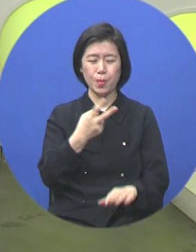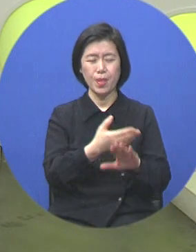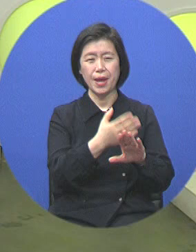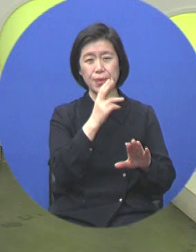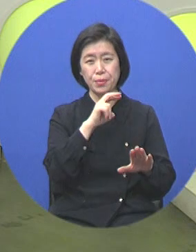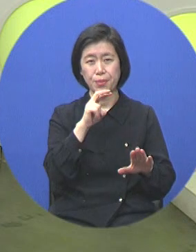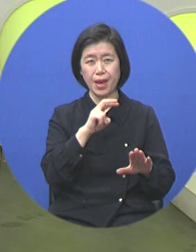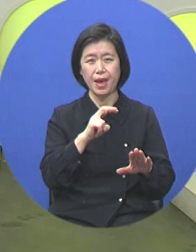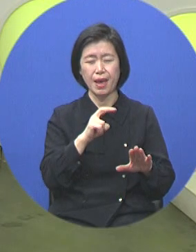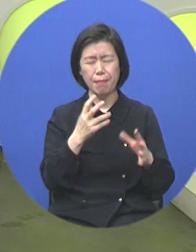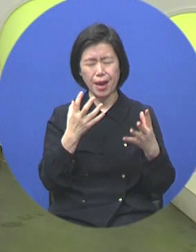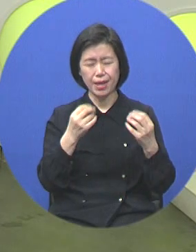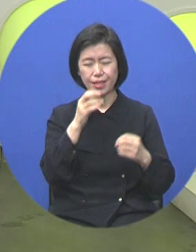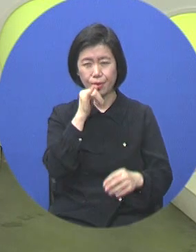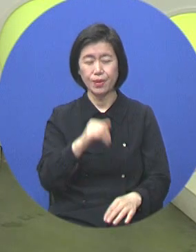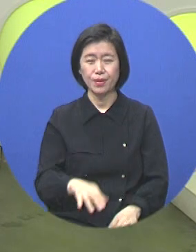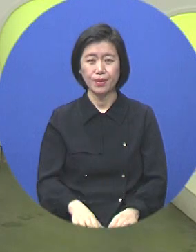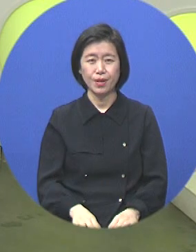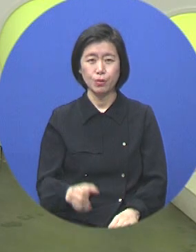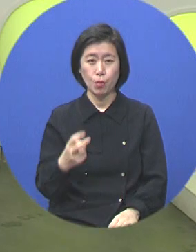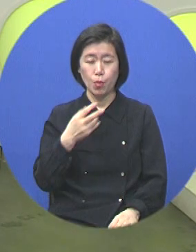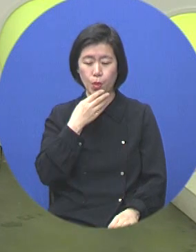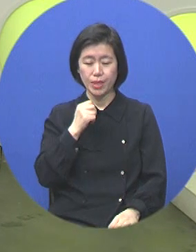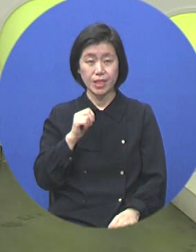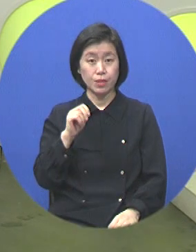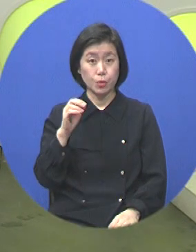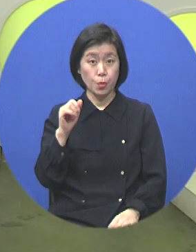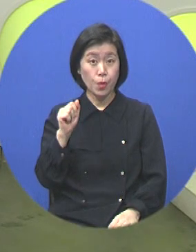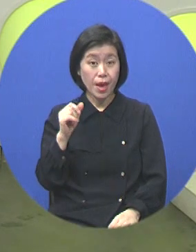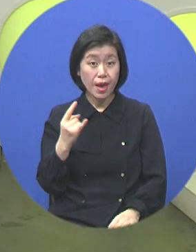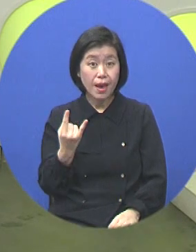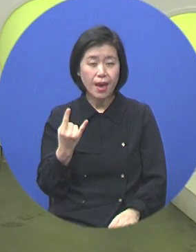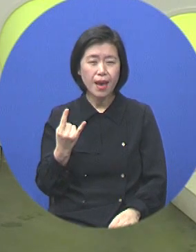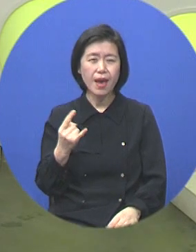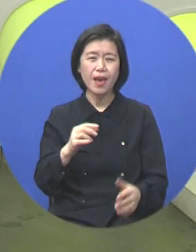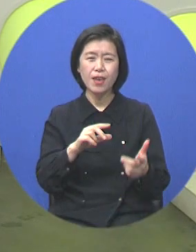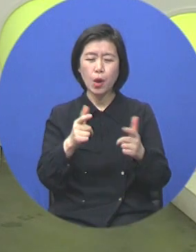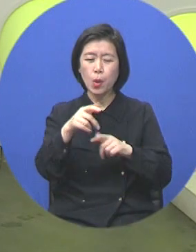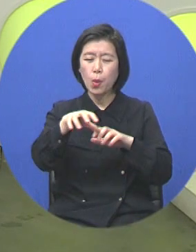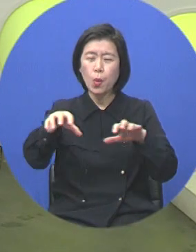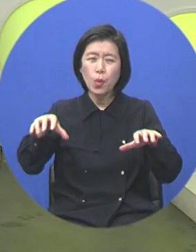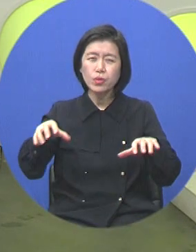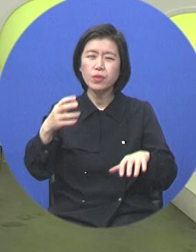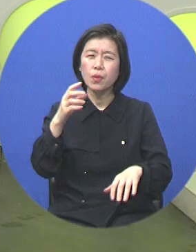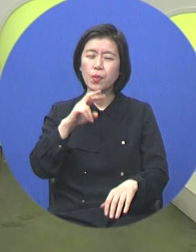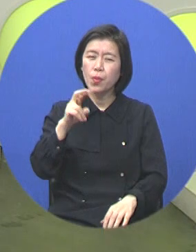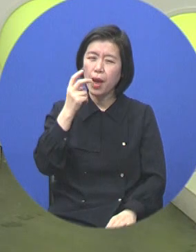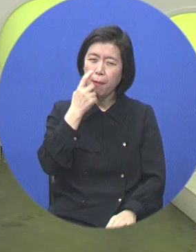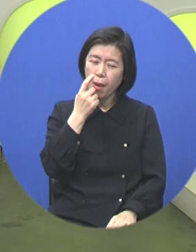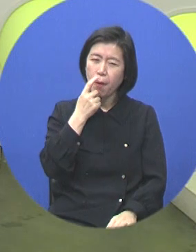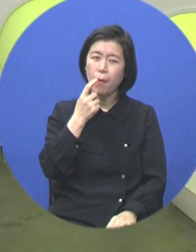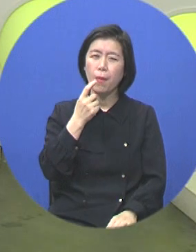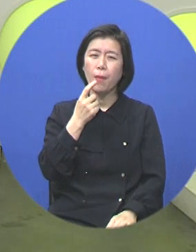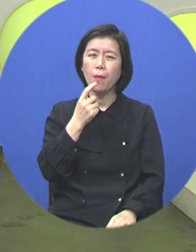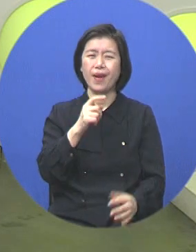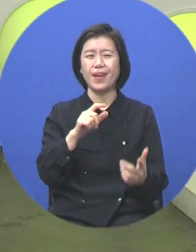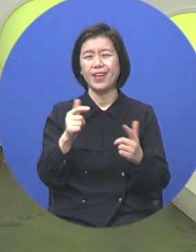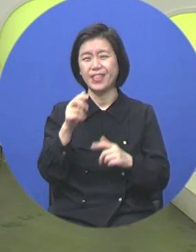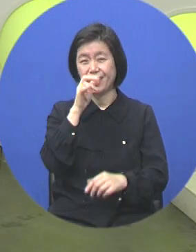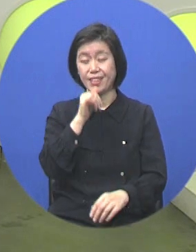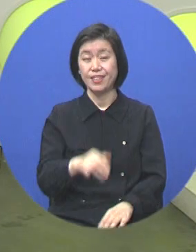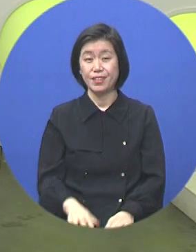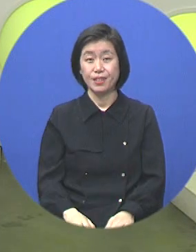부르고 저 복지에도 많이 나가서 저 그 노래가 좋아가지고 그냥. 아, 새로운 곡도 배우고? 그럼요, 새로운 것도